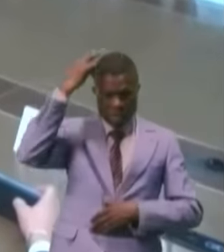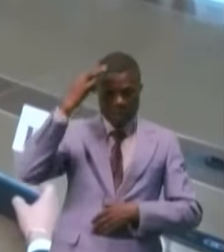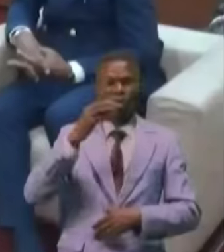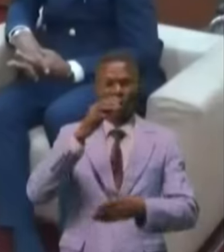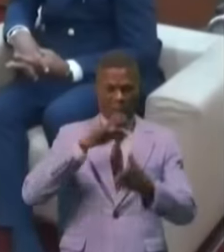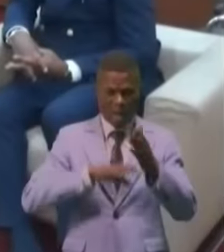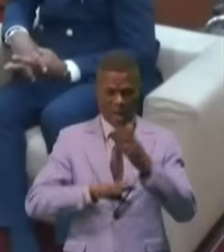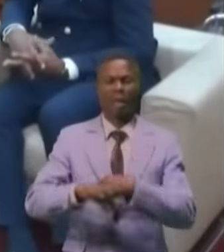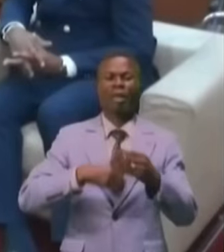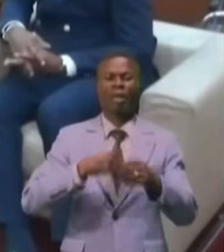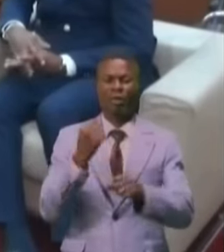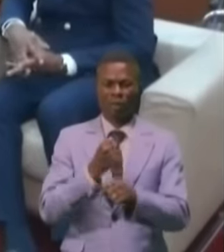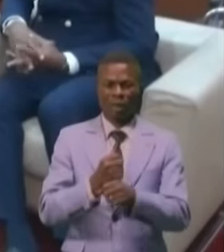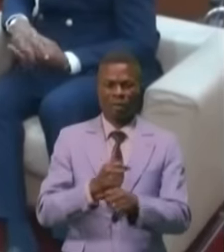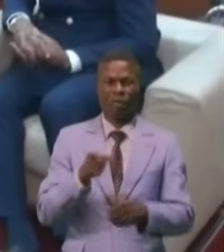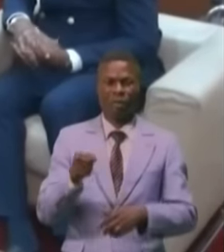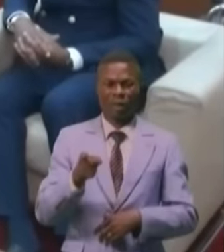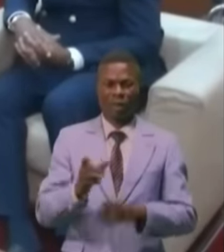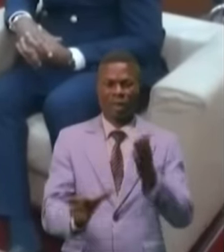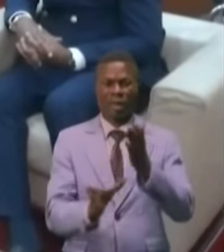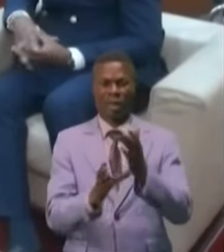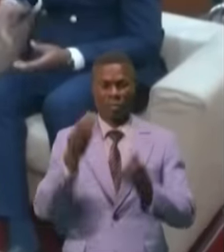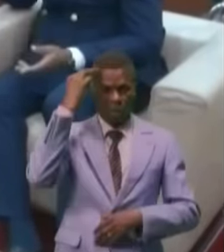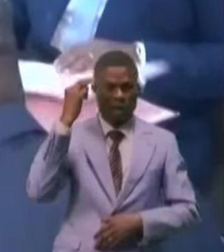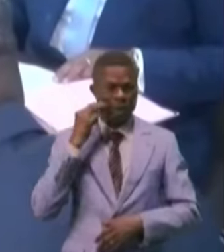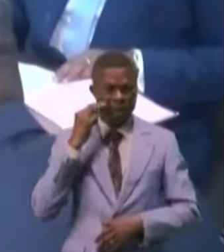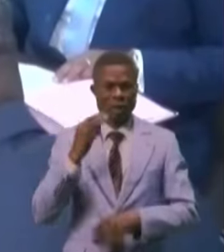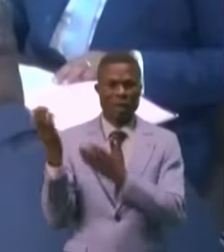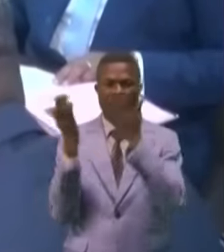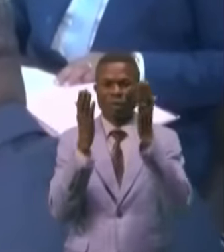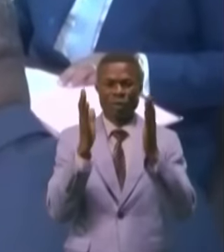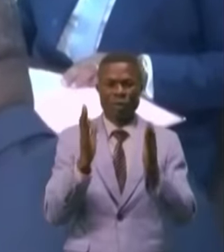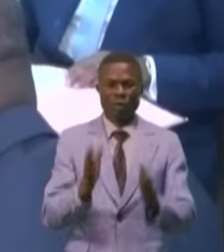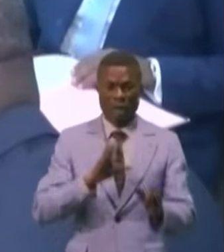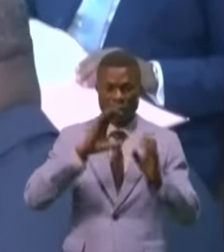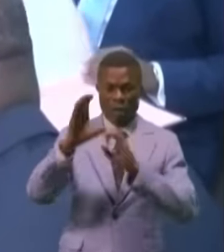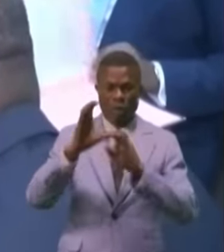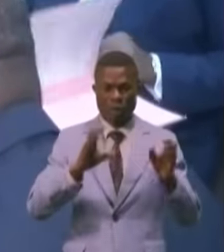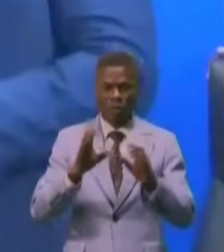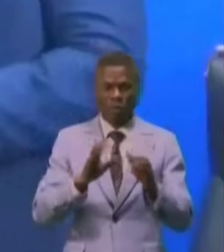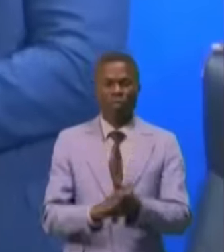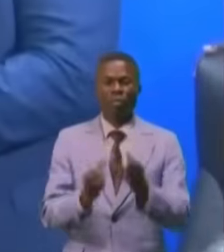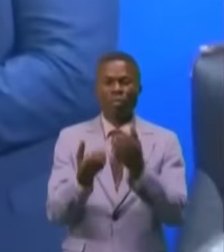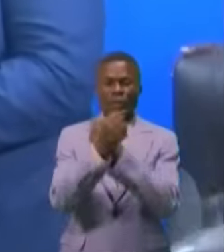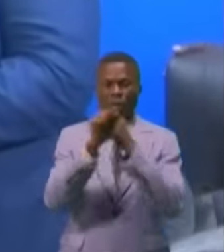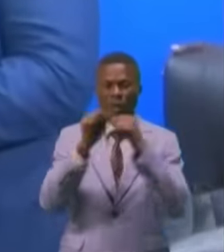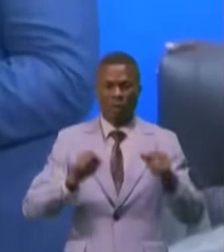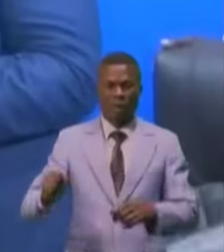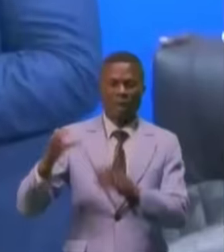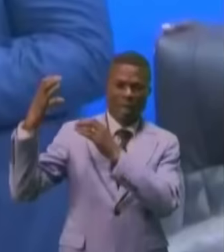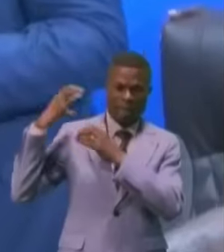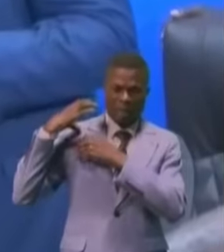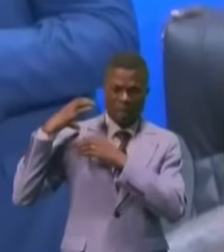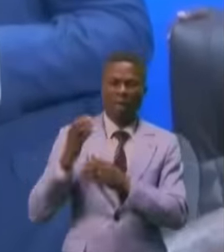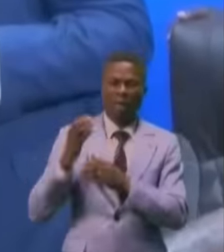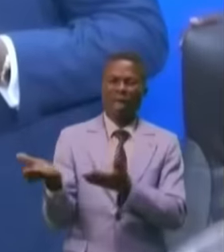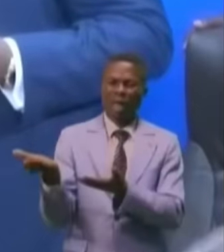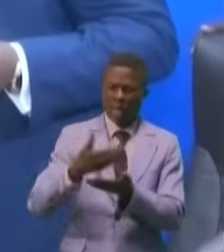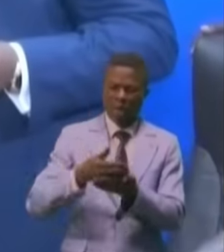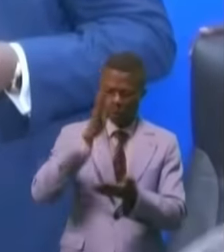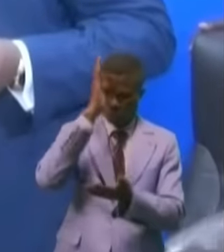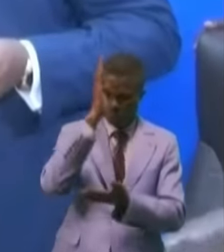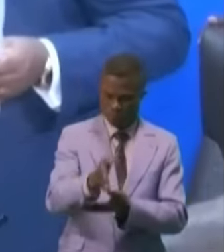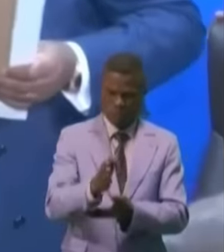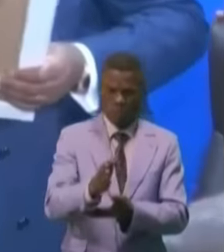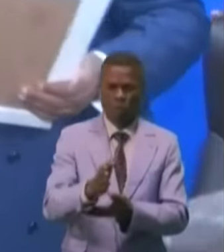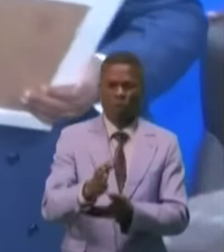Maître Marc Ekila, le vice-premier ministre, ministre des Transports, voie des communications et des enclavements, à la charge de remettre la sérénité sur tous les biefs